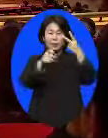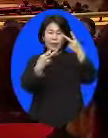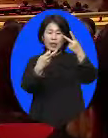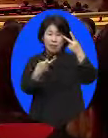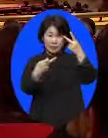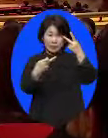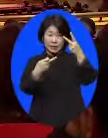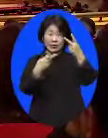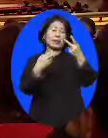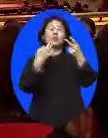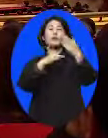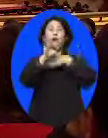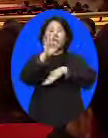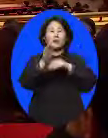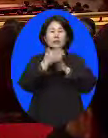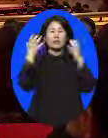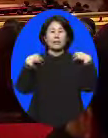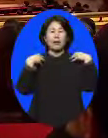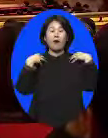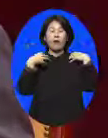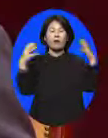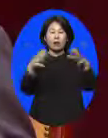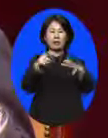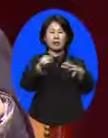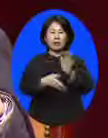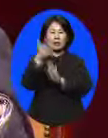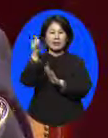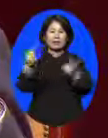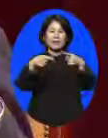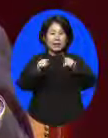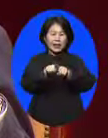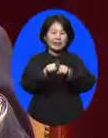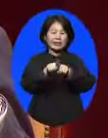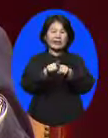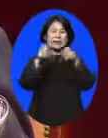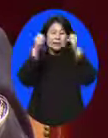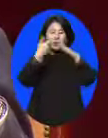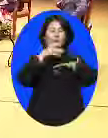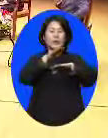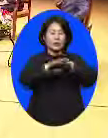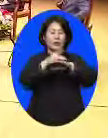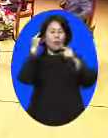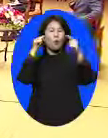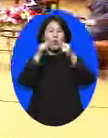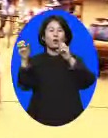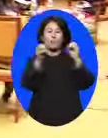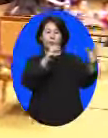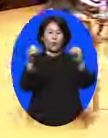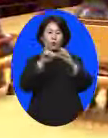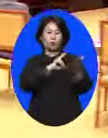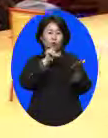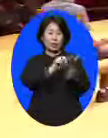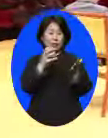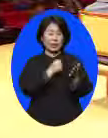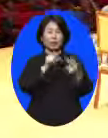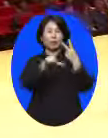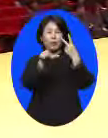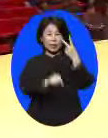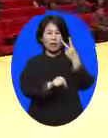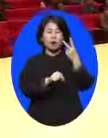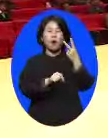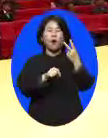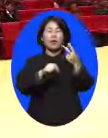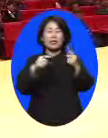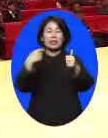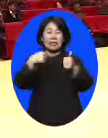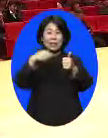대전시가 2월 12일 오전 시청 대강당에서 시장님과 함께하는 새로운 대전 공감 토크를 주제로 2월 공감누리